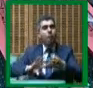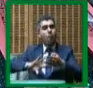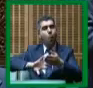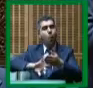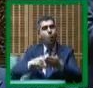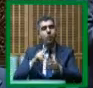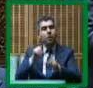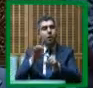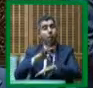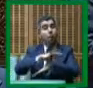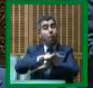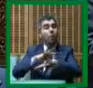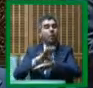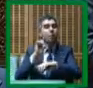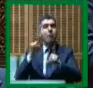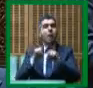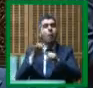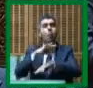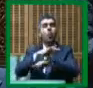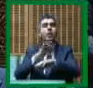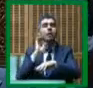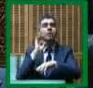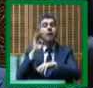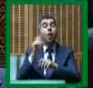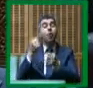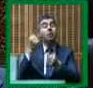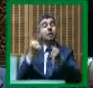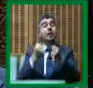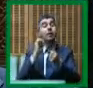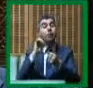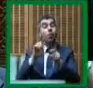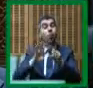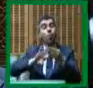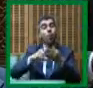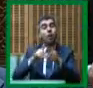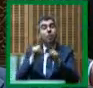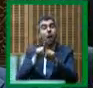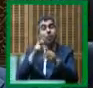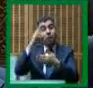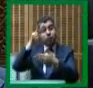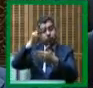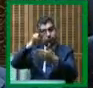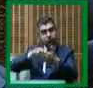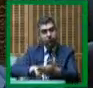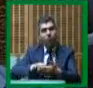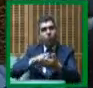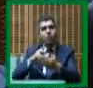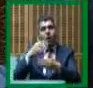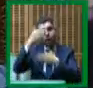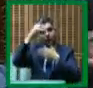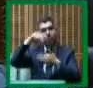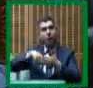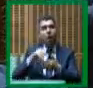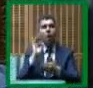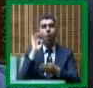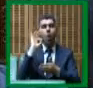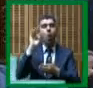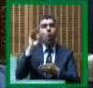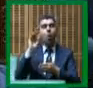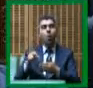وهذه المهمة النبيلة التي هي يقرأ منها الإنسان المغرب الحقيقي وصورته في